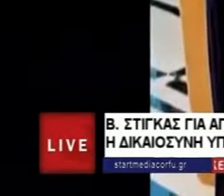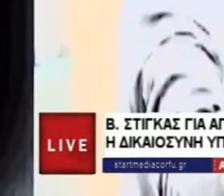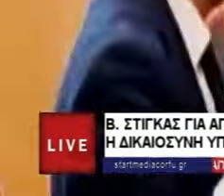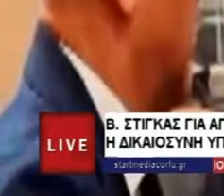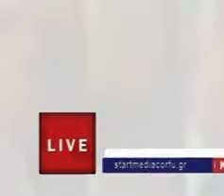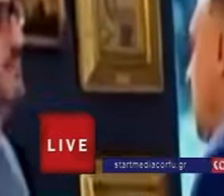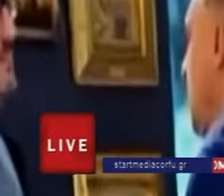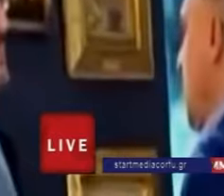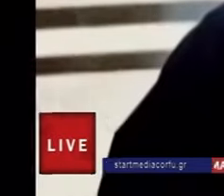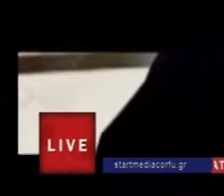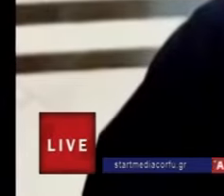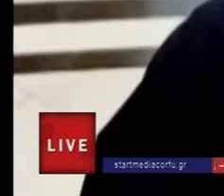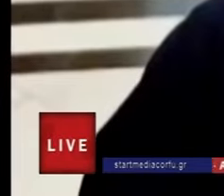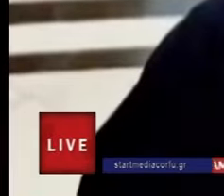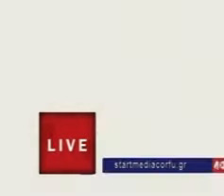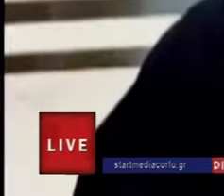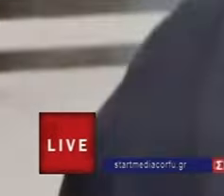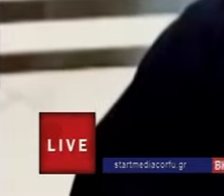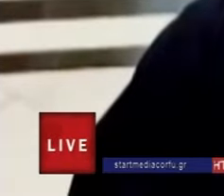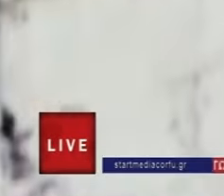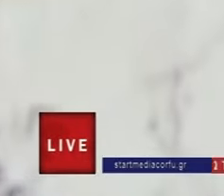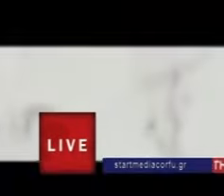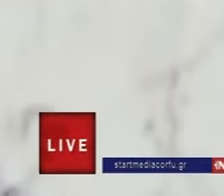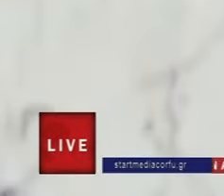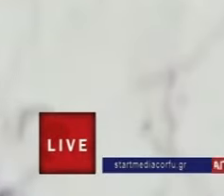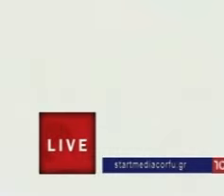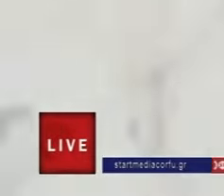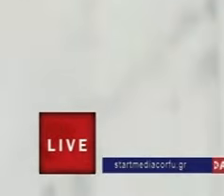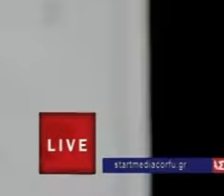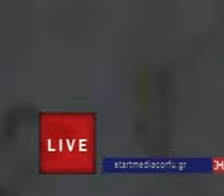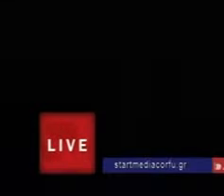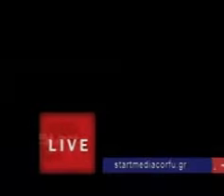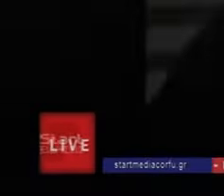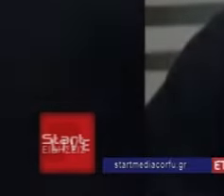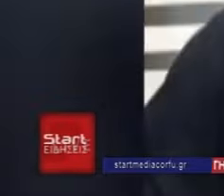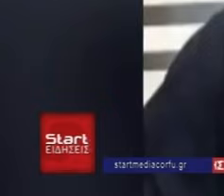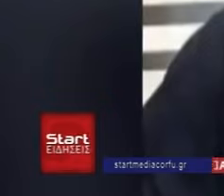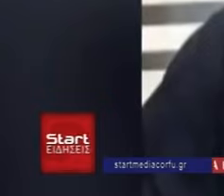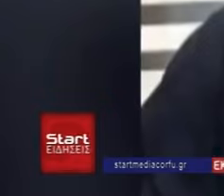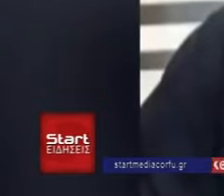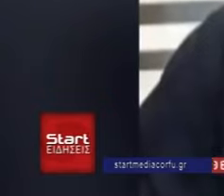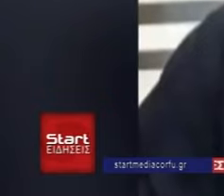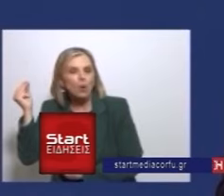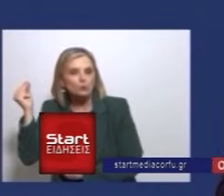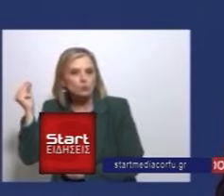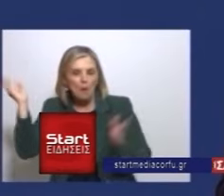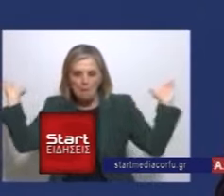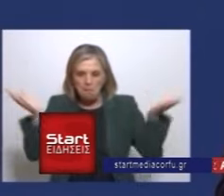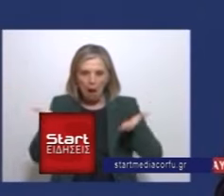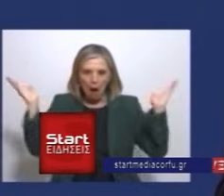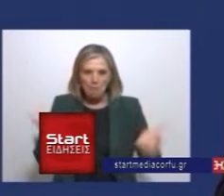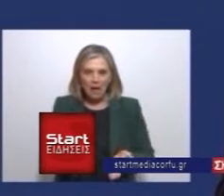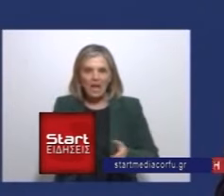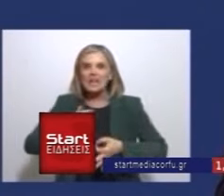του τραγικού αυτού επεισοδίου, μετά από λίγο καταδίκασα από το βήμα της Βουλής την απαράδεκτη αυτή ενέργεια του Φλόρου. Όσο και να προκληθεί